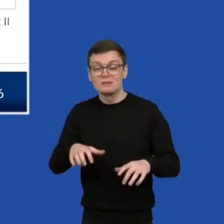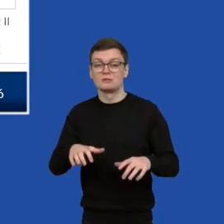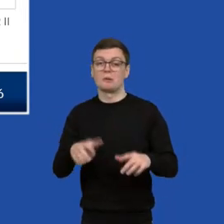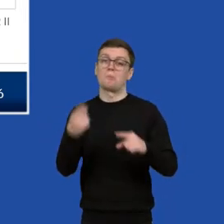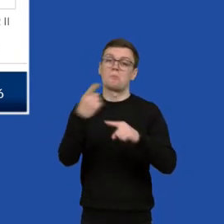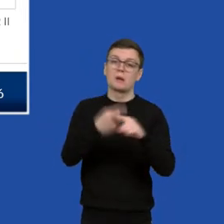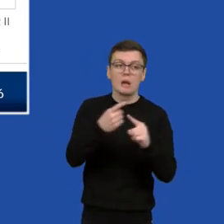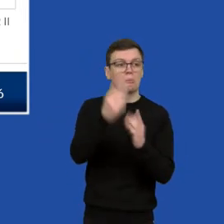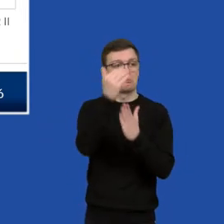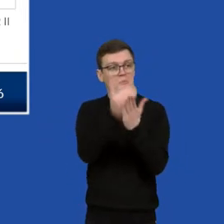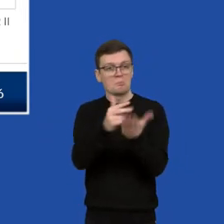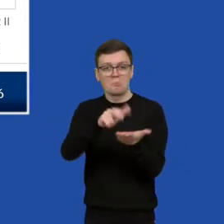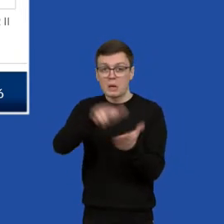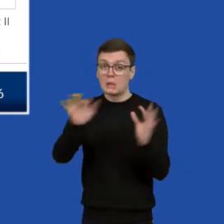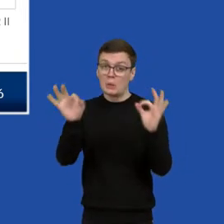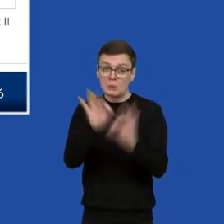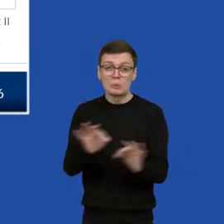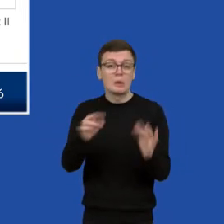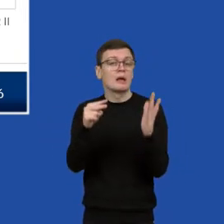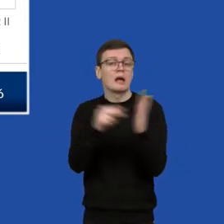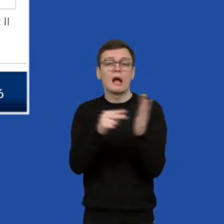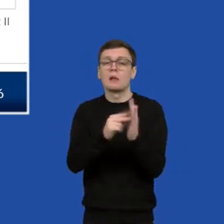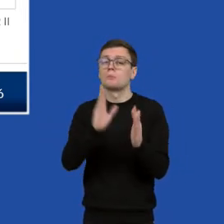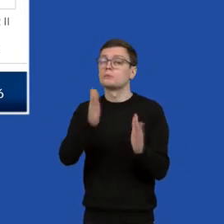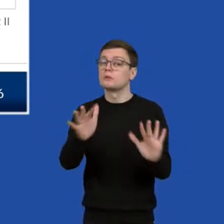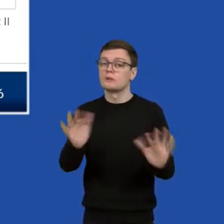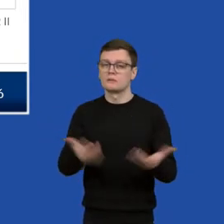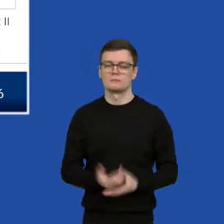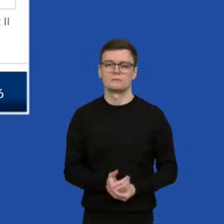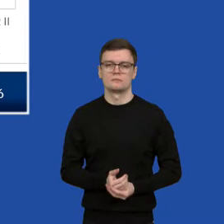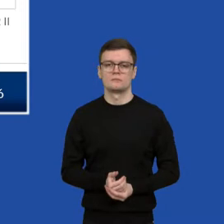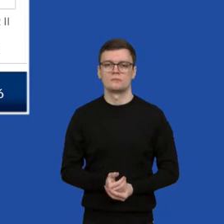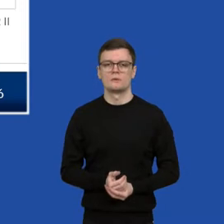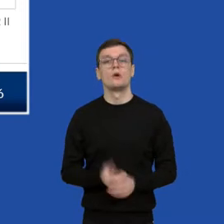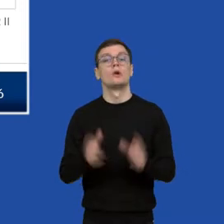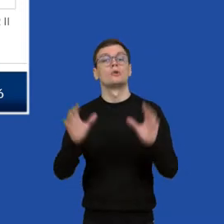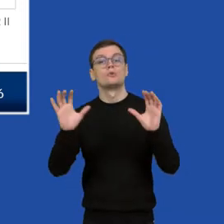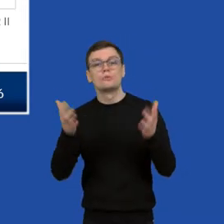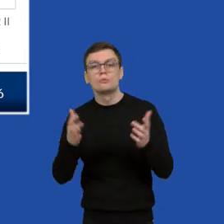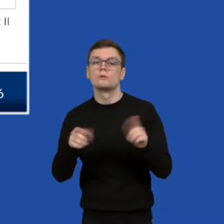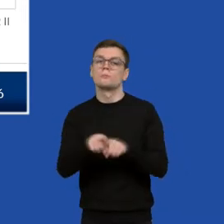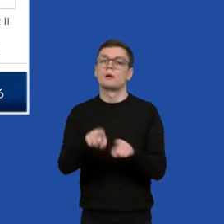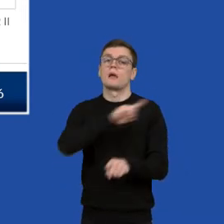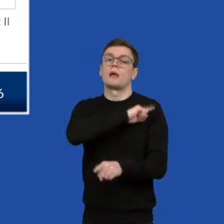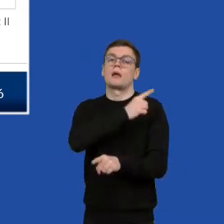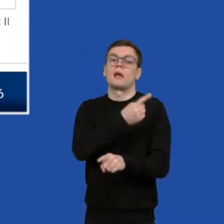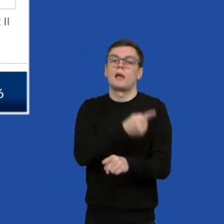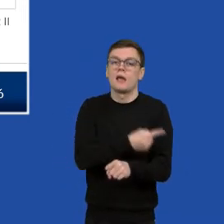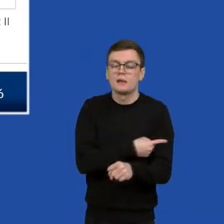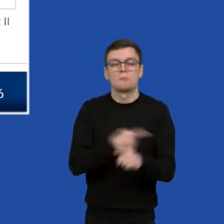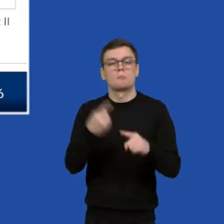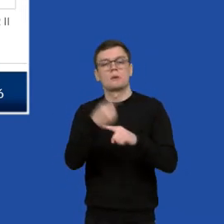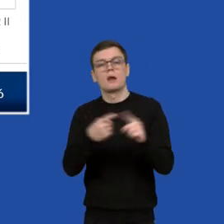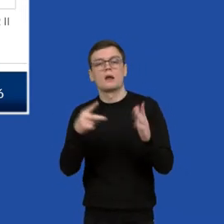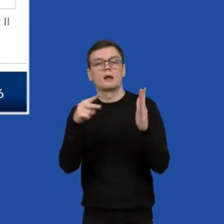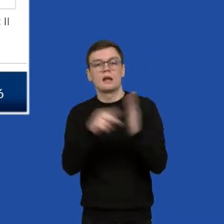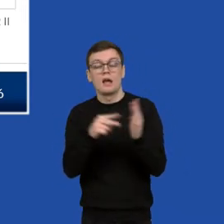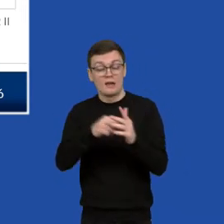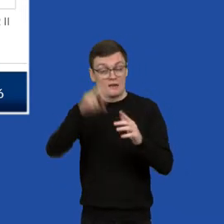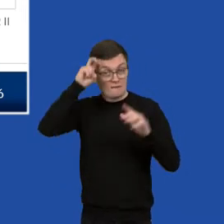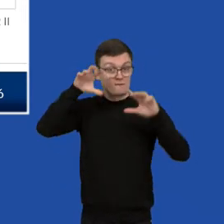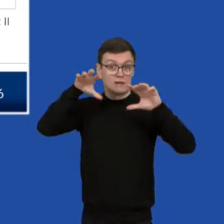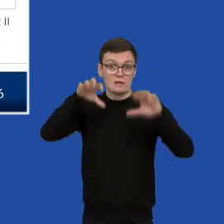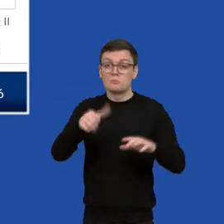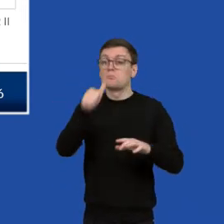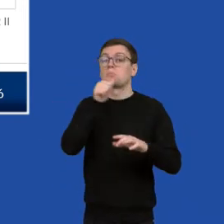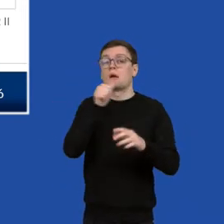papildomų priemonių, tai dėl išaugusių dujų ir kitų energijos prekių kainų, vyriausybė nesiimant jokių